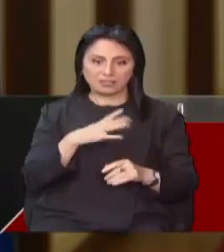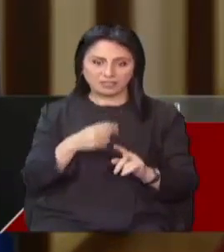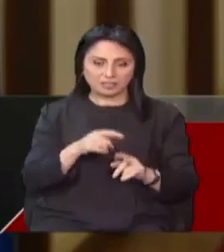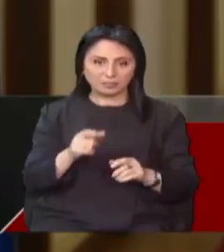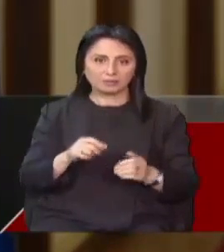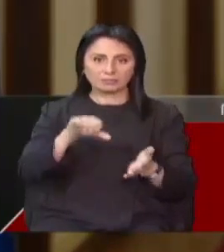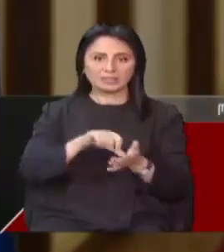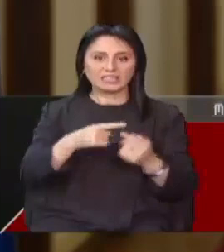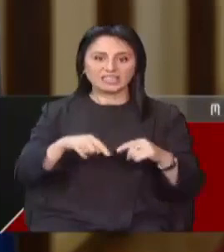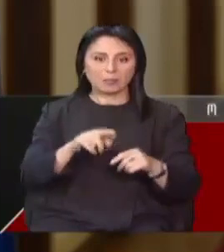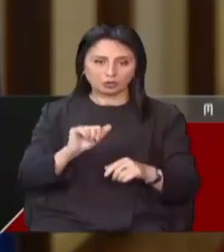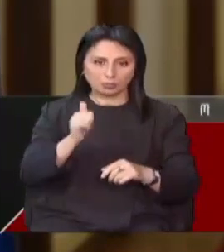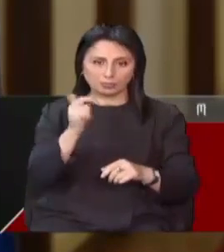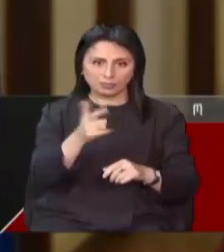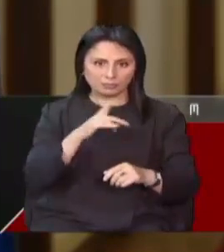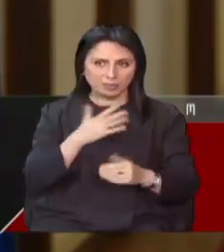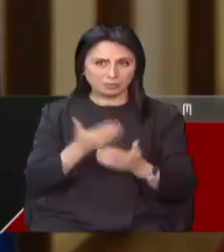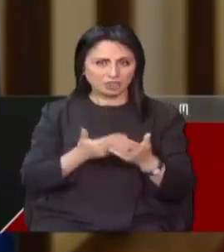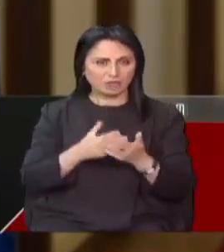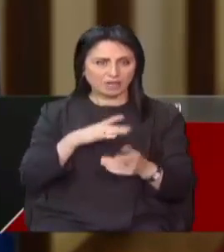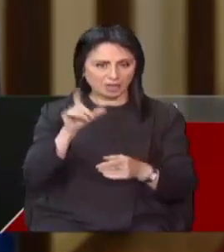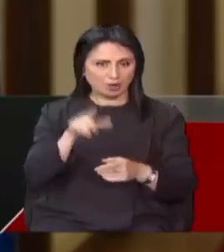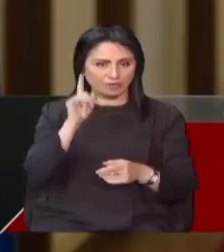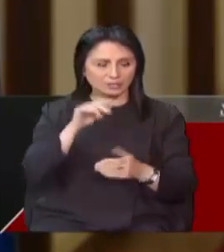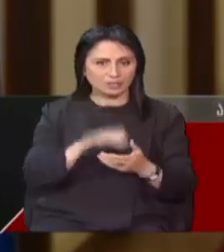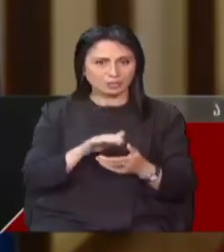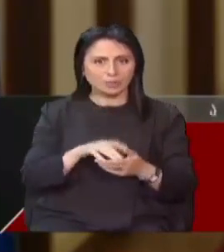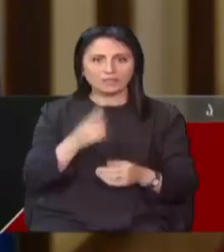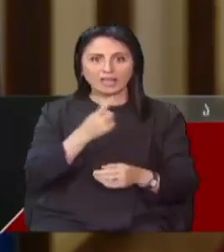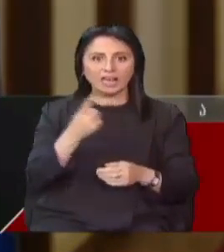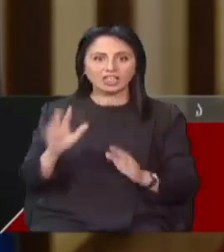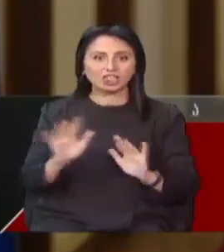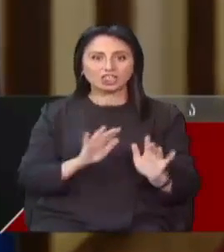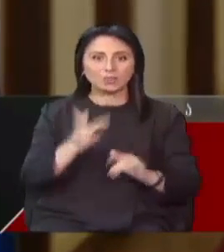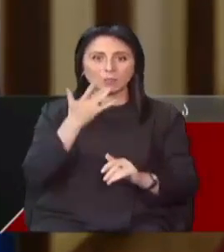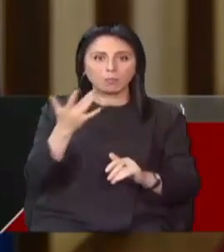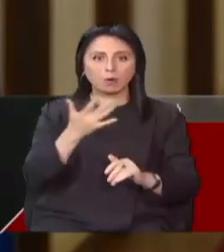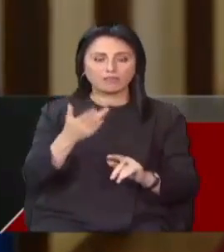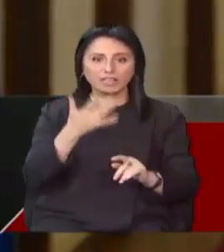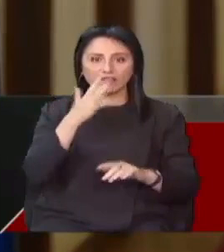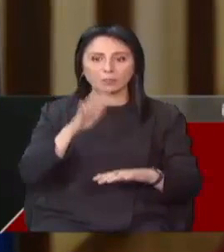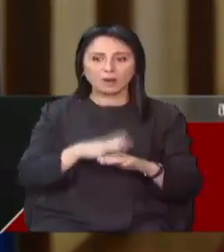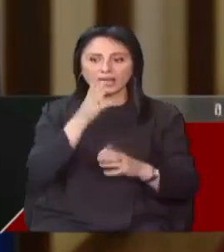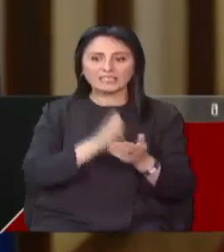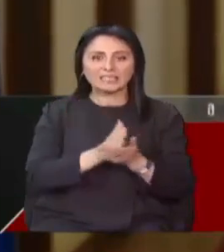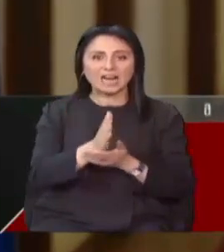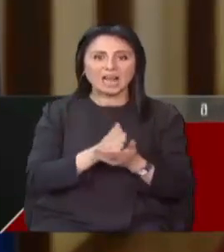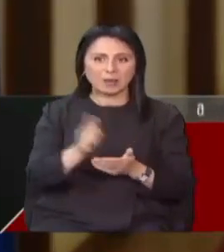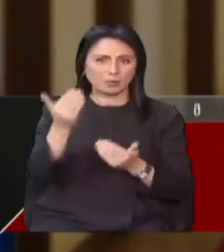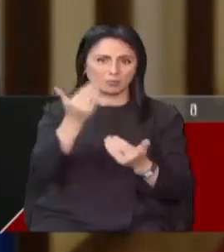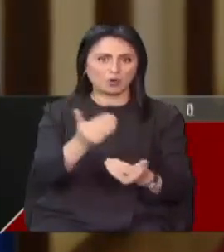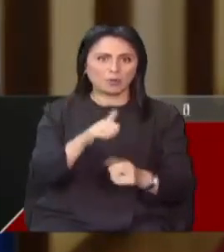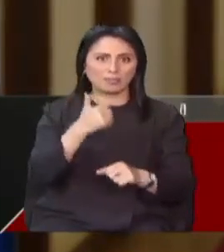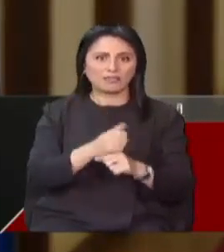să aștept să apșoșir, mi-a fost de bătut ceva liceo. Da, factorul de atât și mai multe din politici sunt să nu mai bătrâne de atarăpita, romelii ce mi-au dat